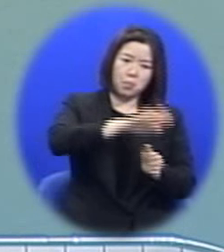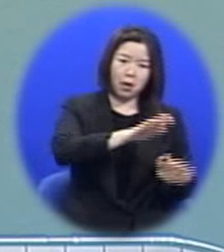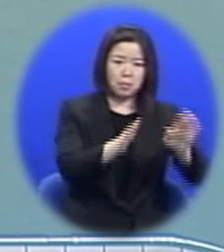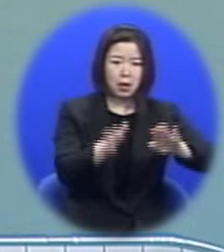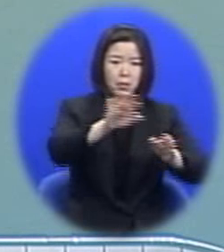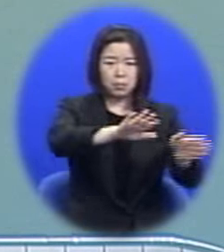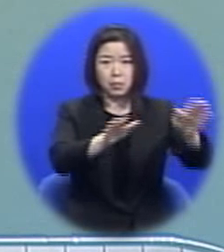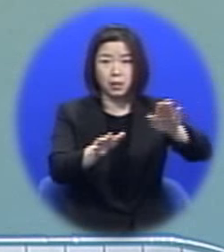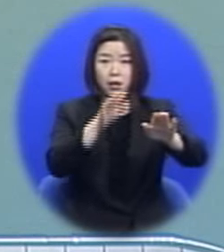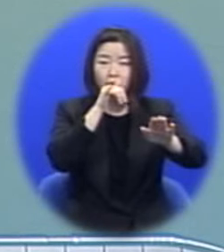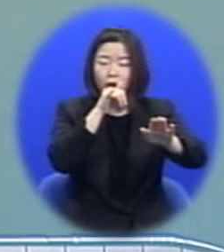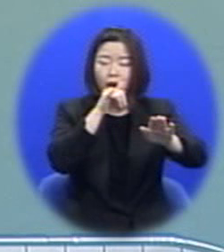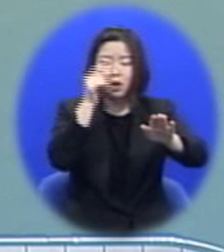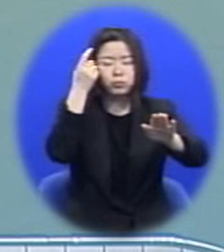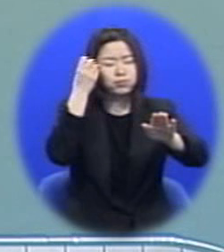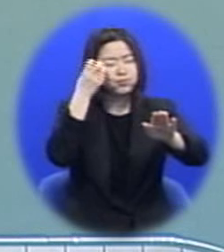삐뚤삐뚤하냐면,